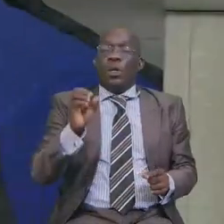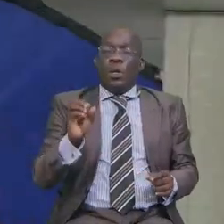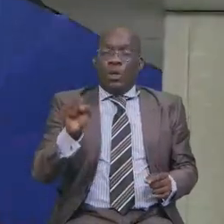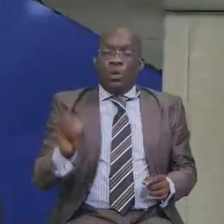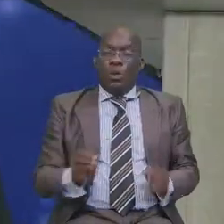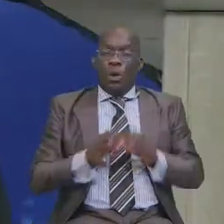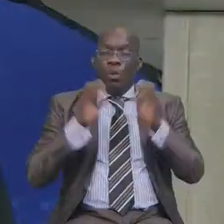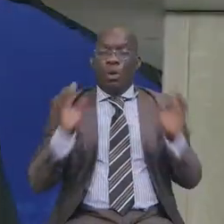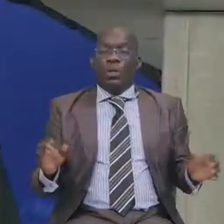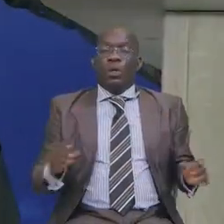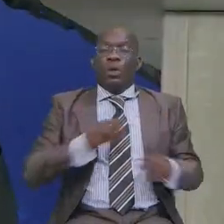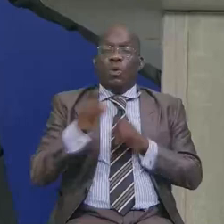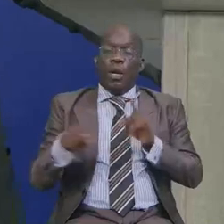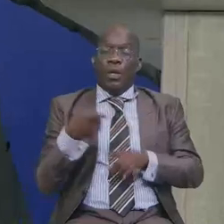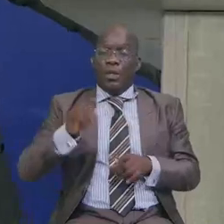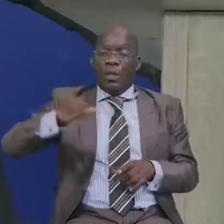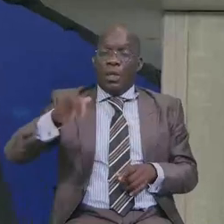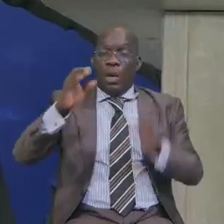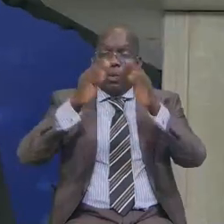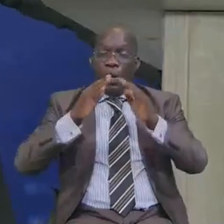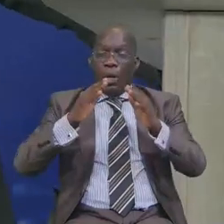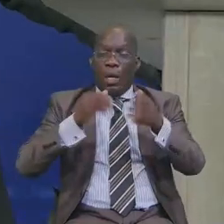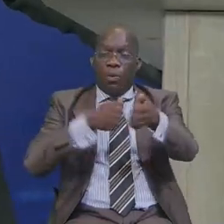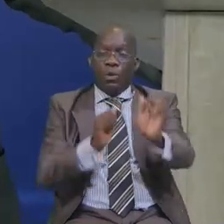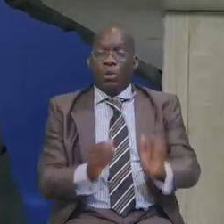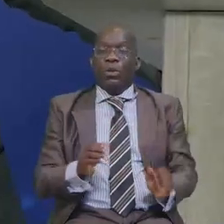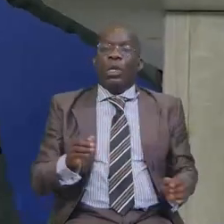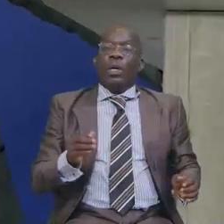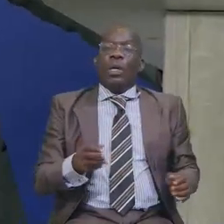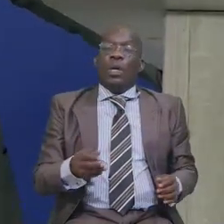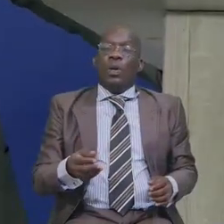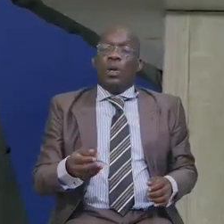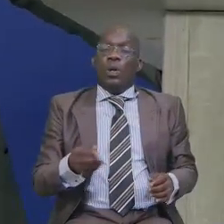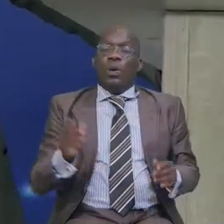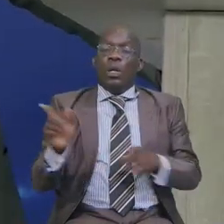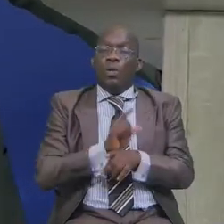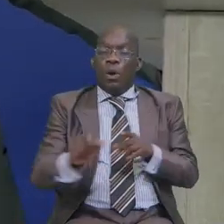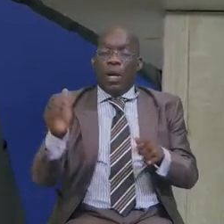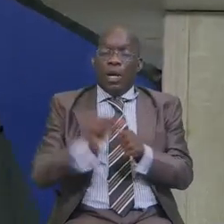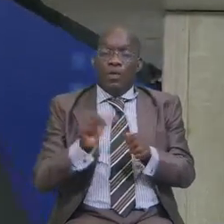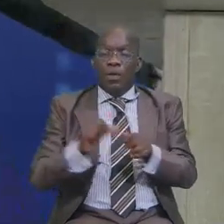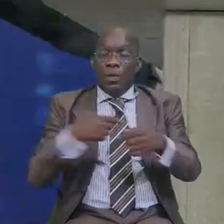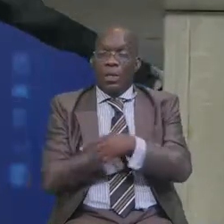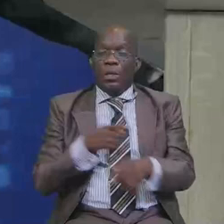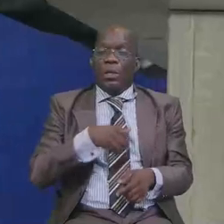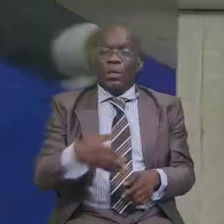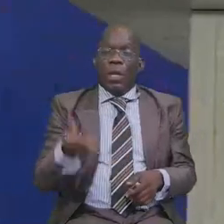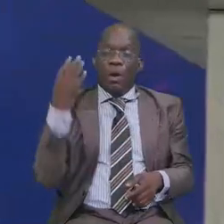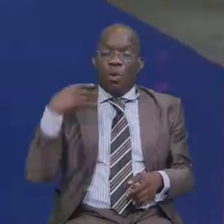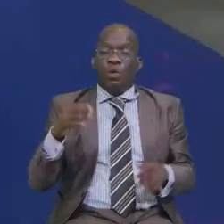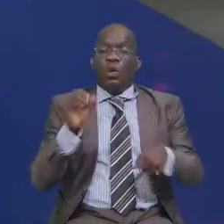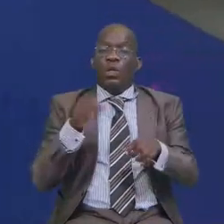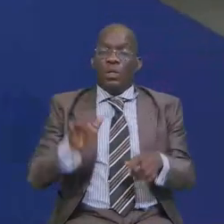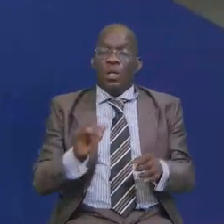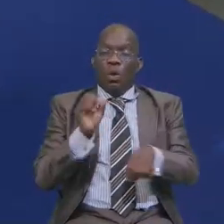ces apôtres à Jérusalem, 12 d'entre eux, ils ont travaillé chaque jour. Et il y avait encore quelque chose à faire. Et quand Paul